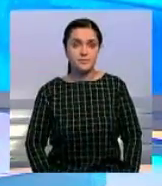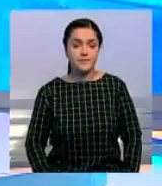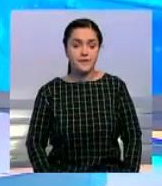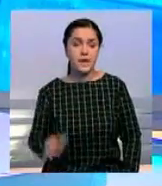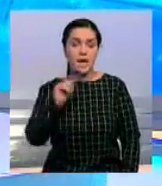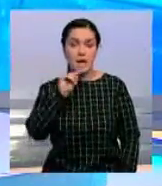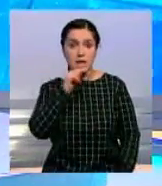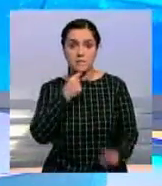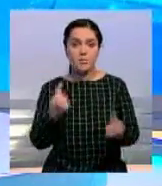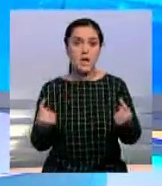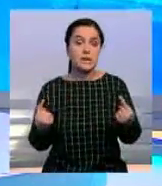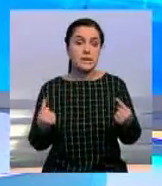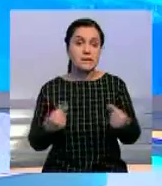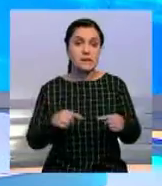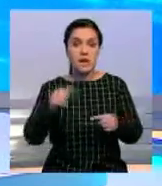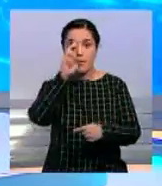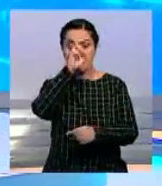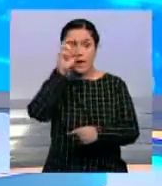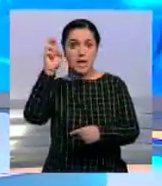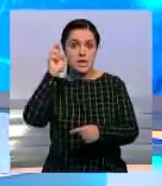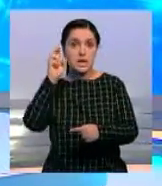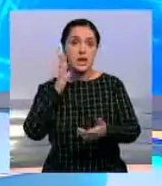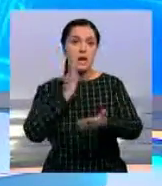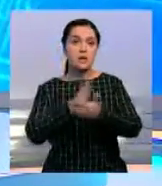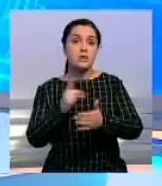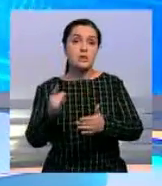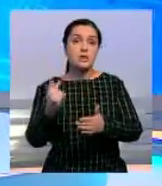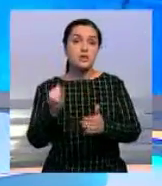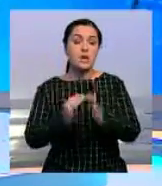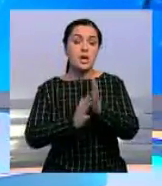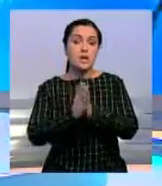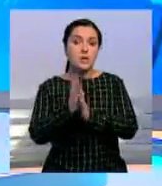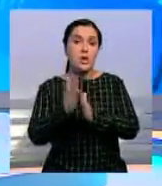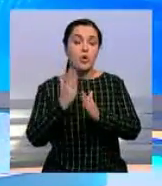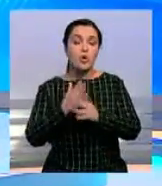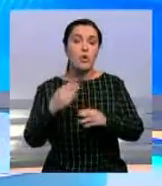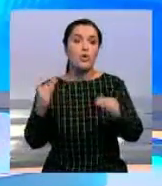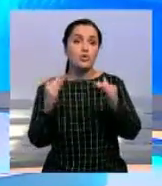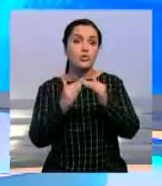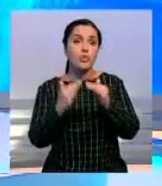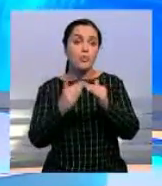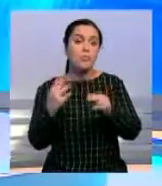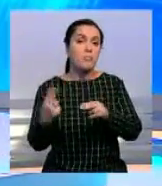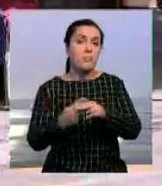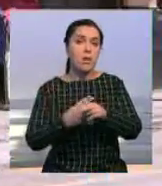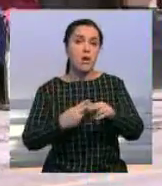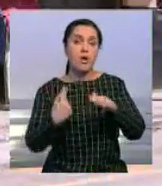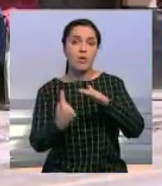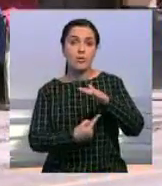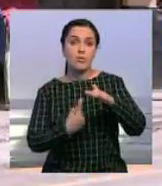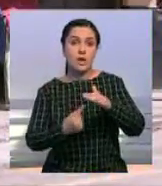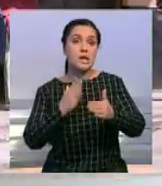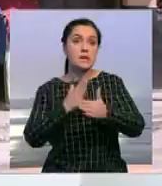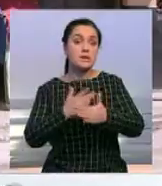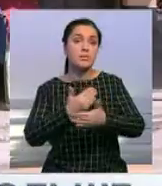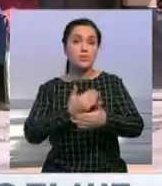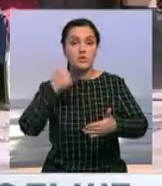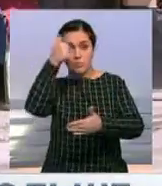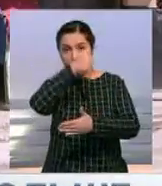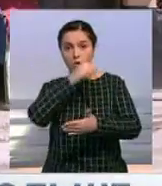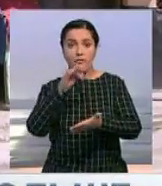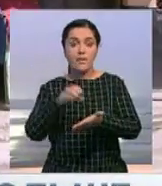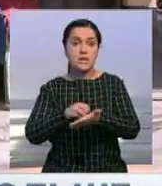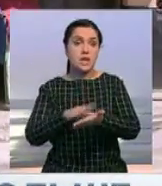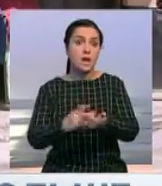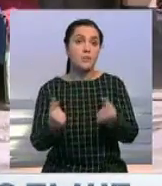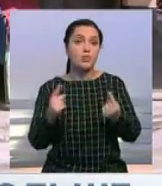На фоне экономического кризиса в Бразилии, в частности в Рио-де-Жанейро, стремительно растет число бездомных. По официальным данным, в прошлом году в одном из самых крупных